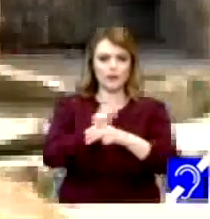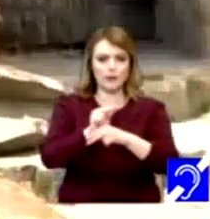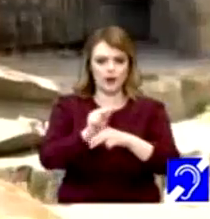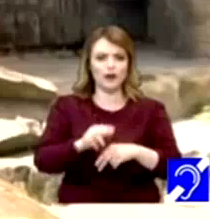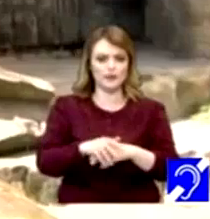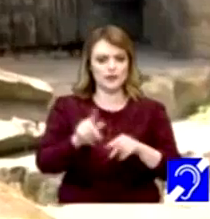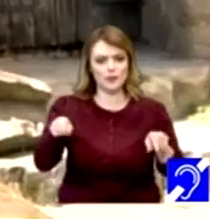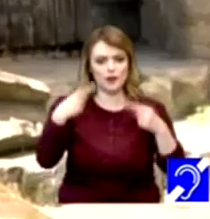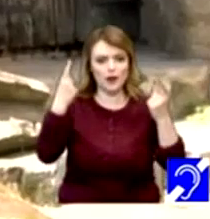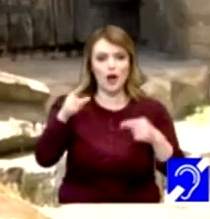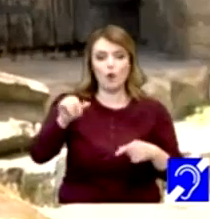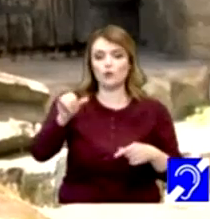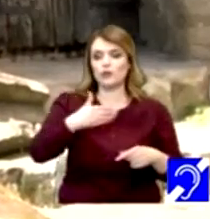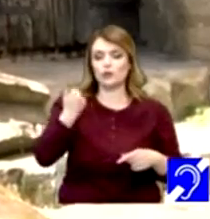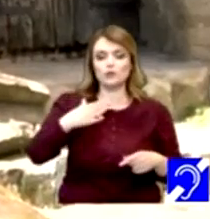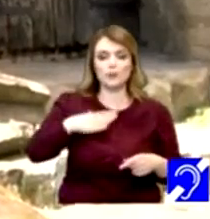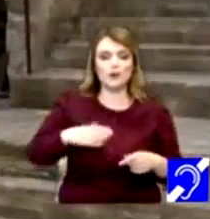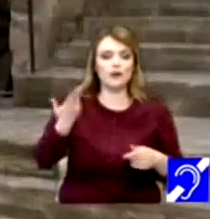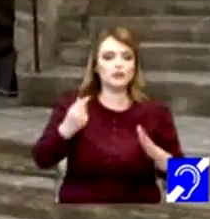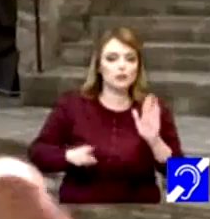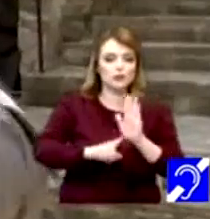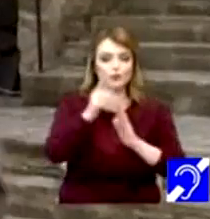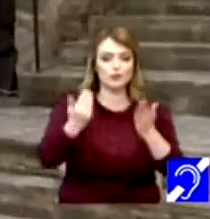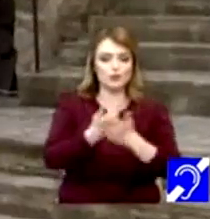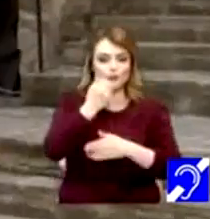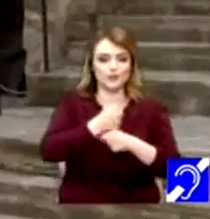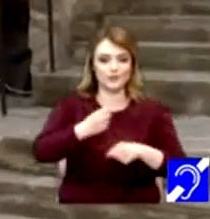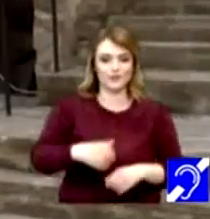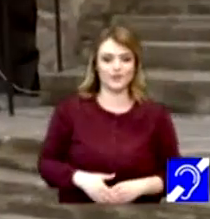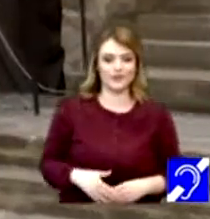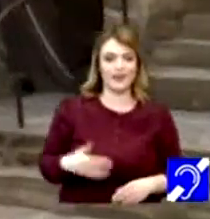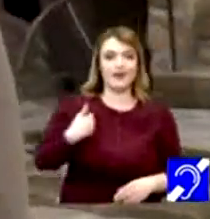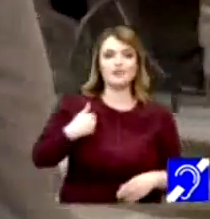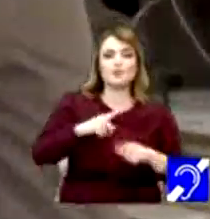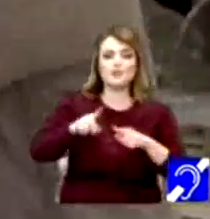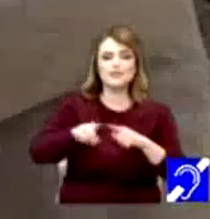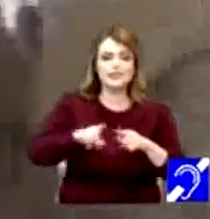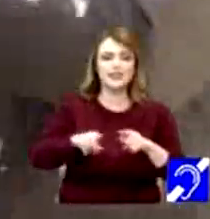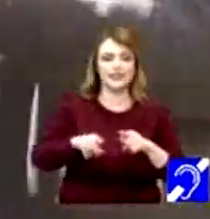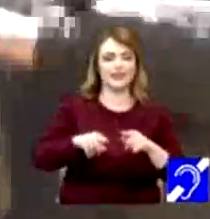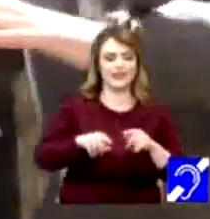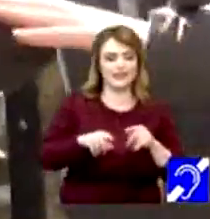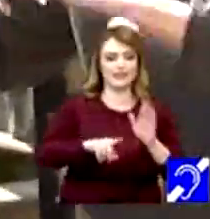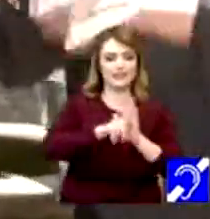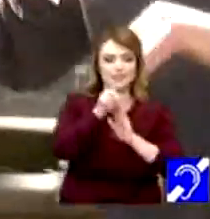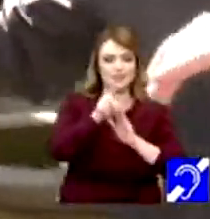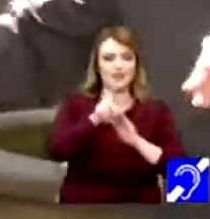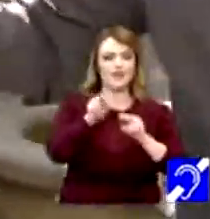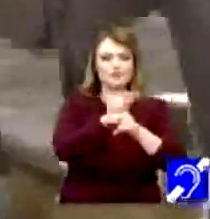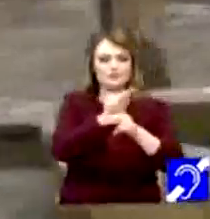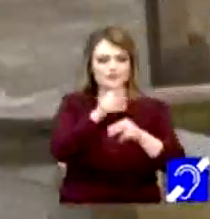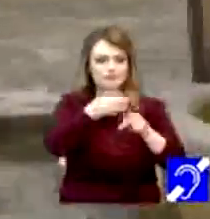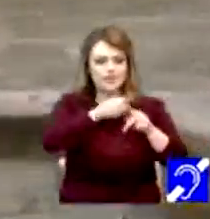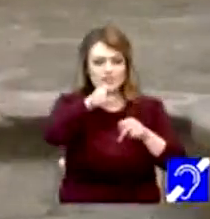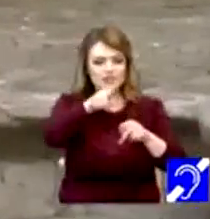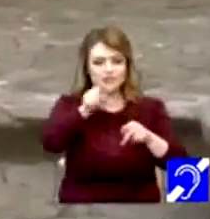fortăreței și așteaptă cu nerăbdare reluarea lucrărilor. Mi-aș dori foarte mult ca să restaurăm cele trei beciuri care sunt de epocă, de au 400 de